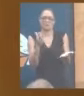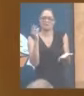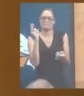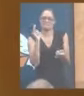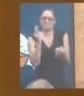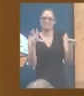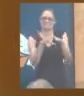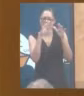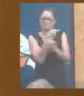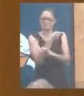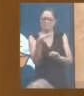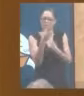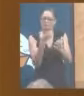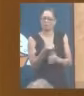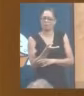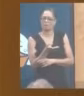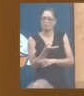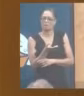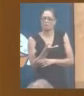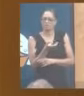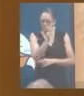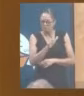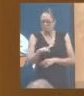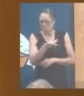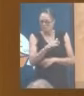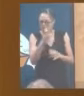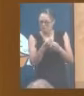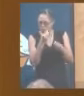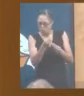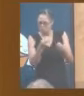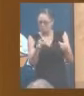le SMTVD et les gens qui sont là, et vous avez besoin de